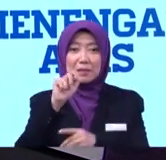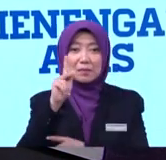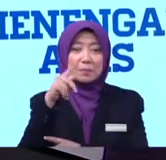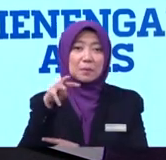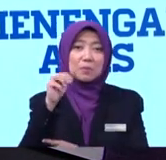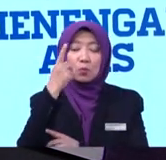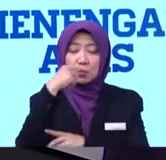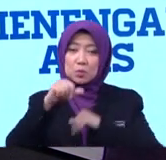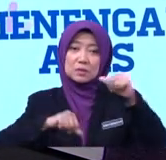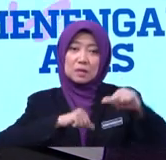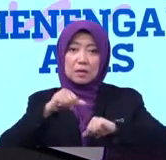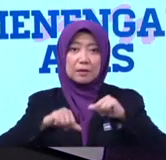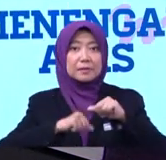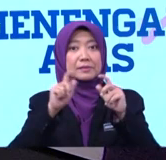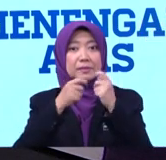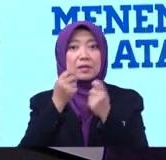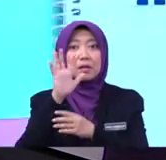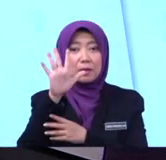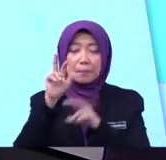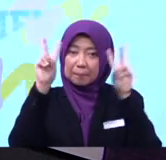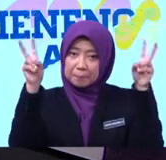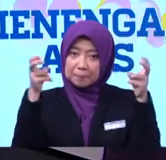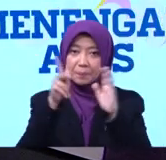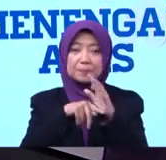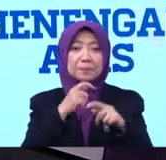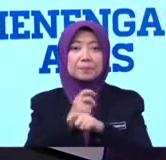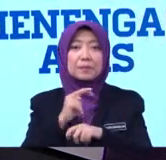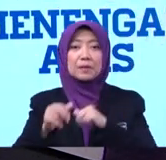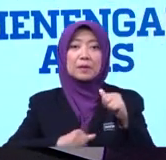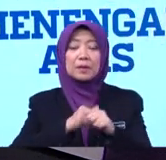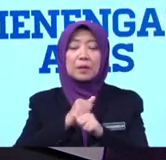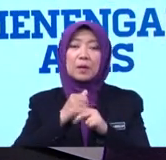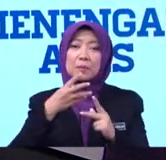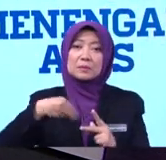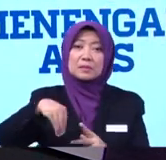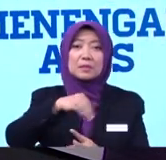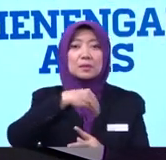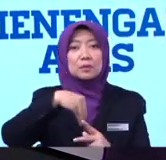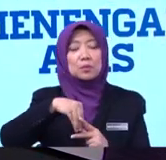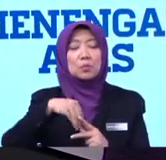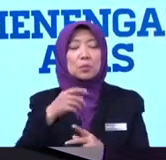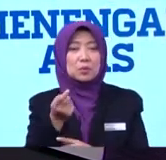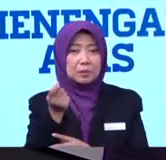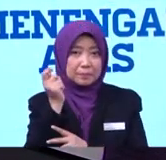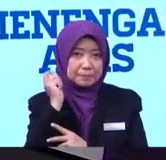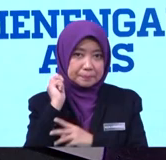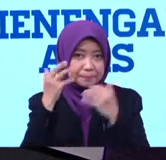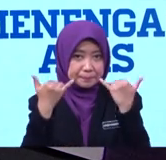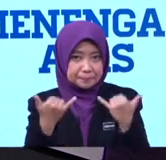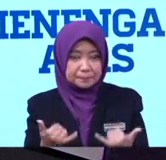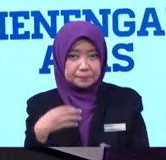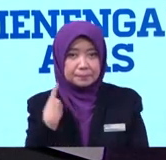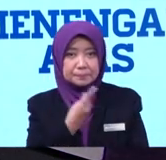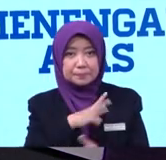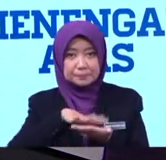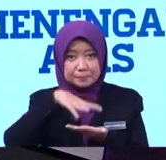saya singkat dan 5 masih dalam topik kelestarian alam sekitar Jadi apa yang akan kita